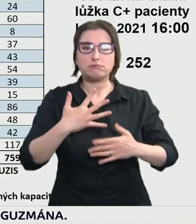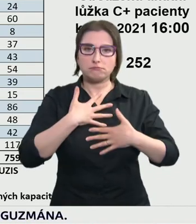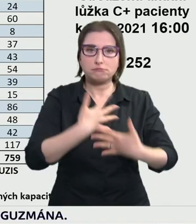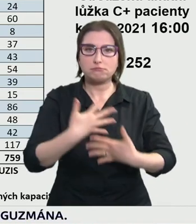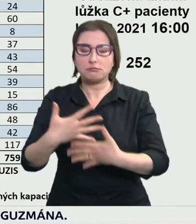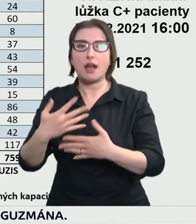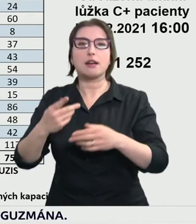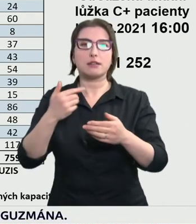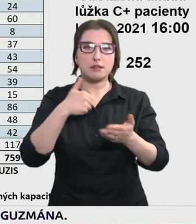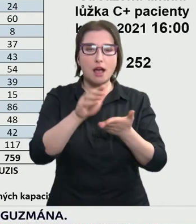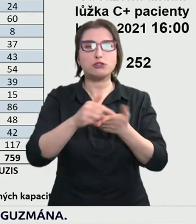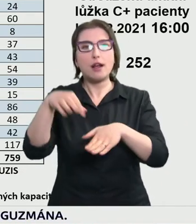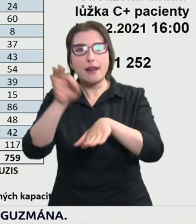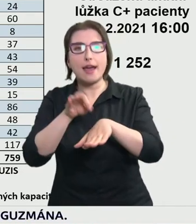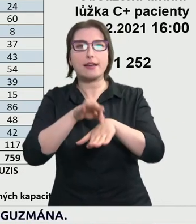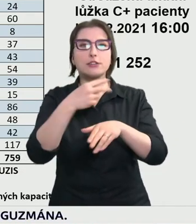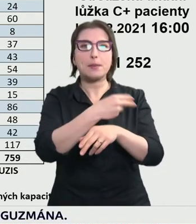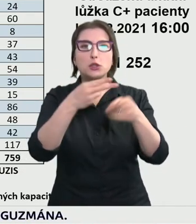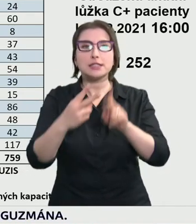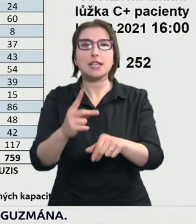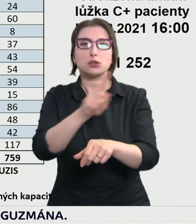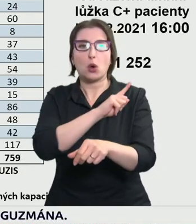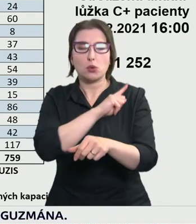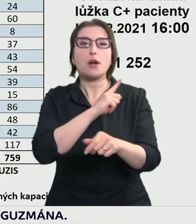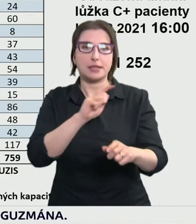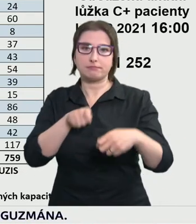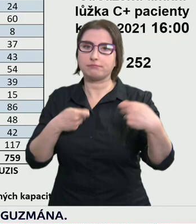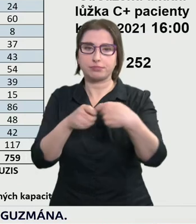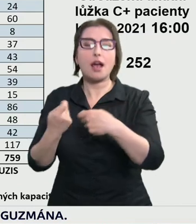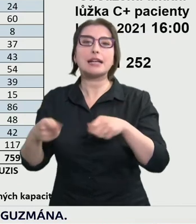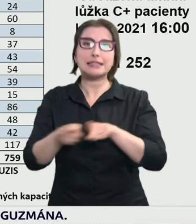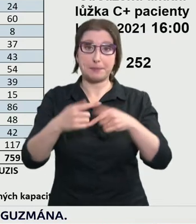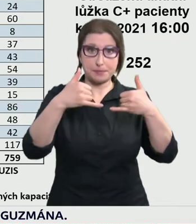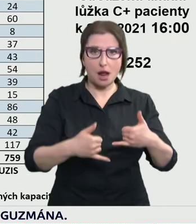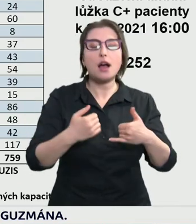zodpovědných kolegů lékařů v těch daných nemocnicích, ostatně tak, jak je to v celé republice.